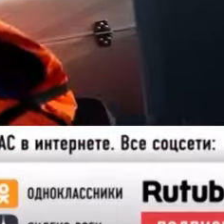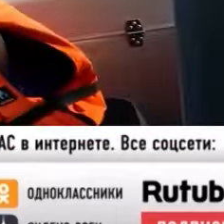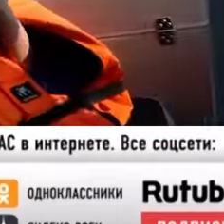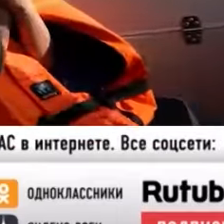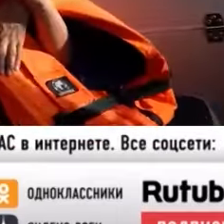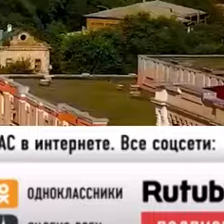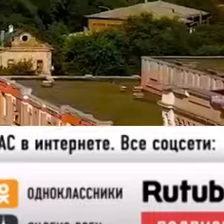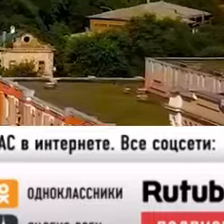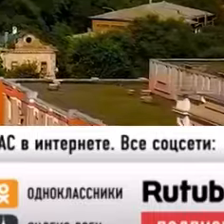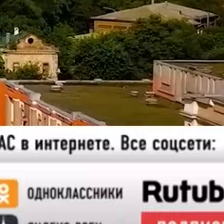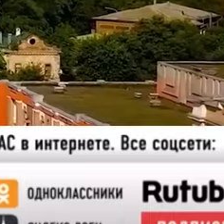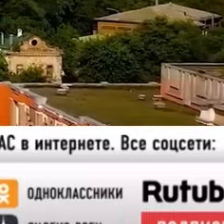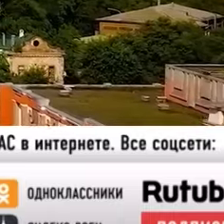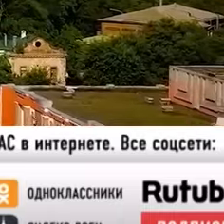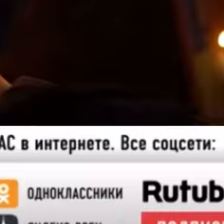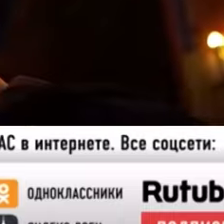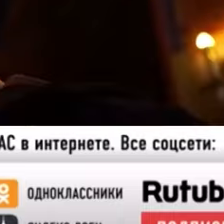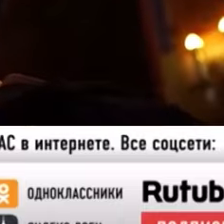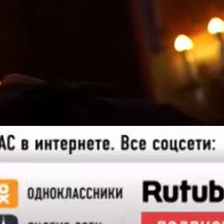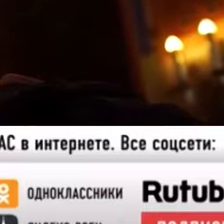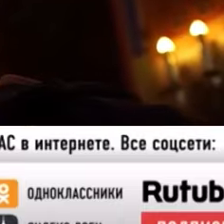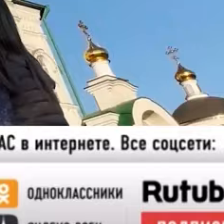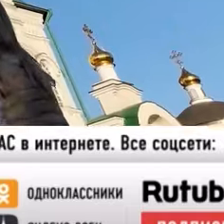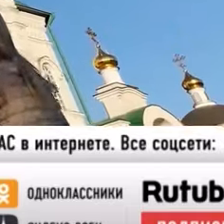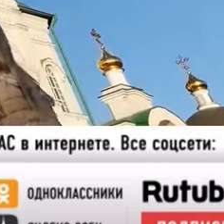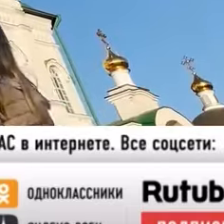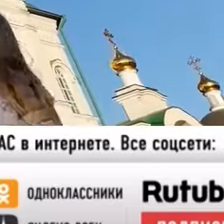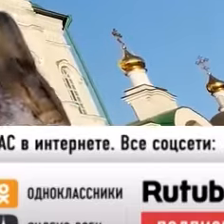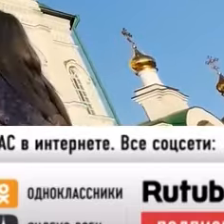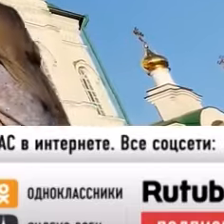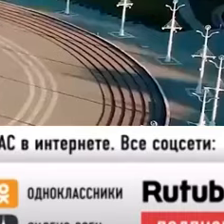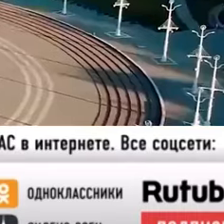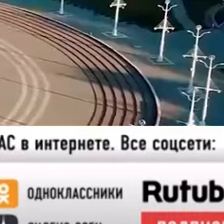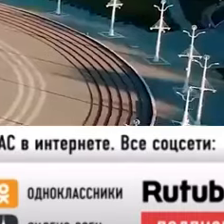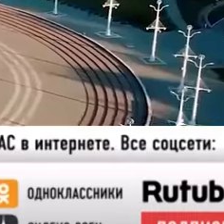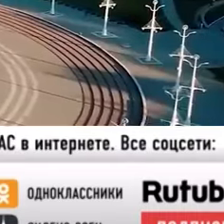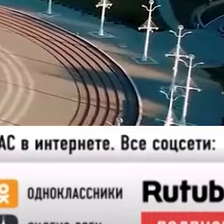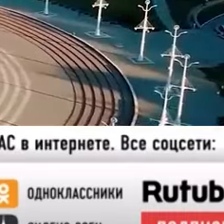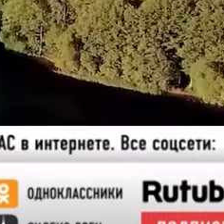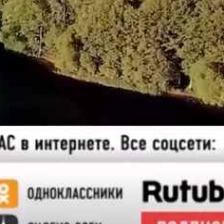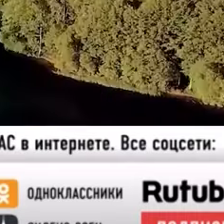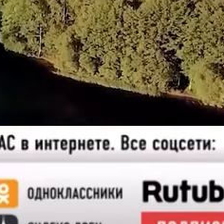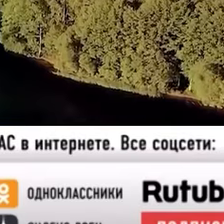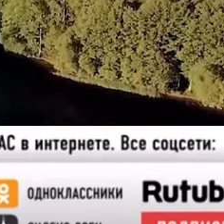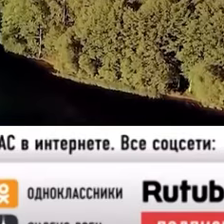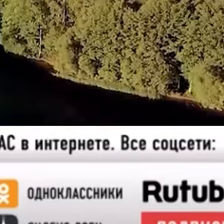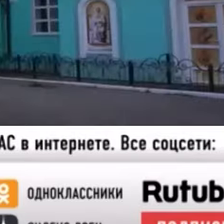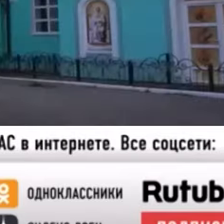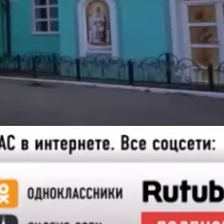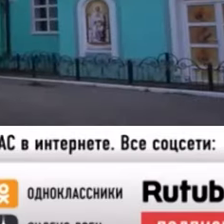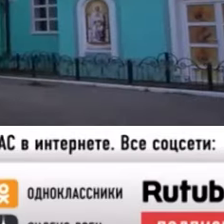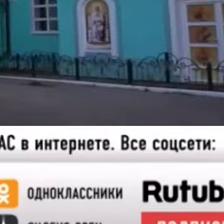История христианства на донских просторах начинается еще с апостольских времен. Купель со святой водой находится прямо в